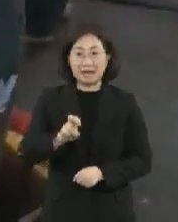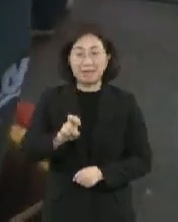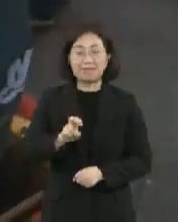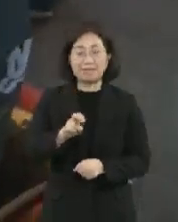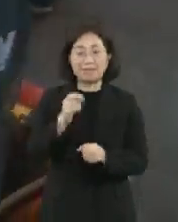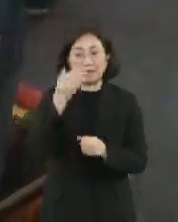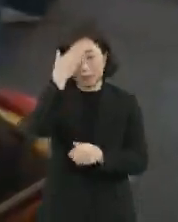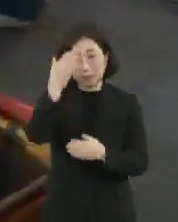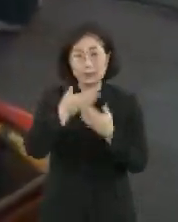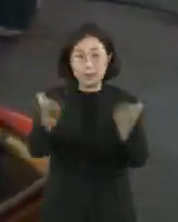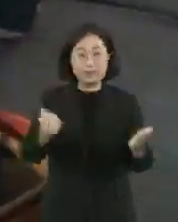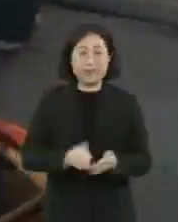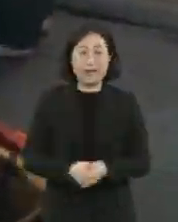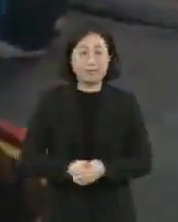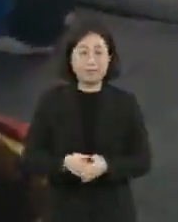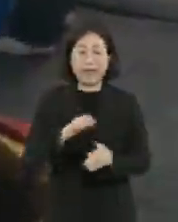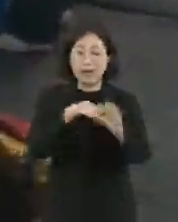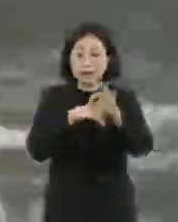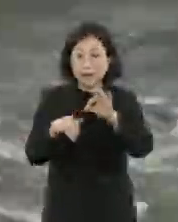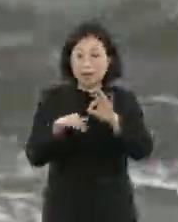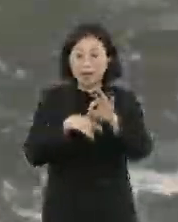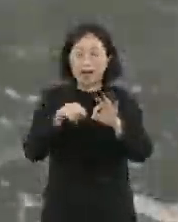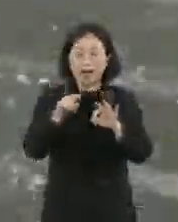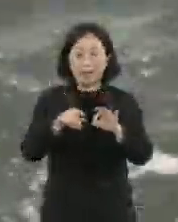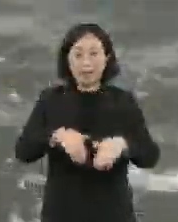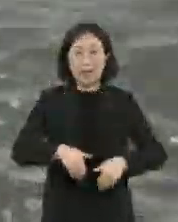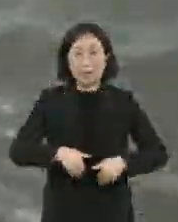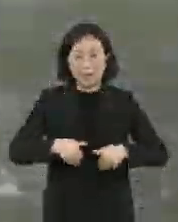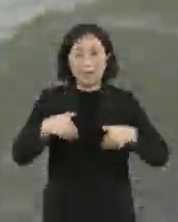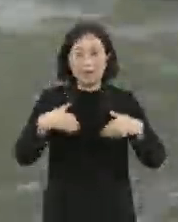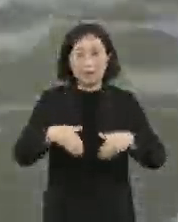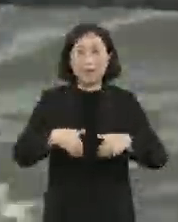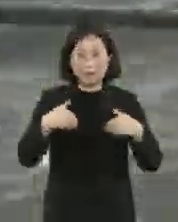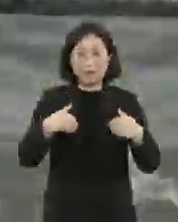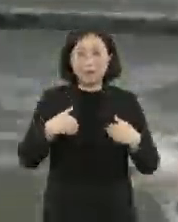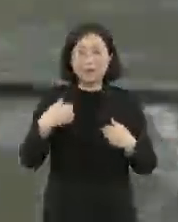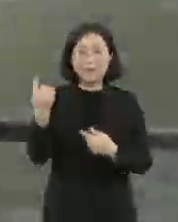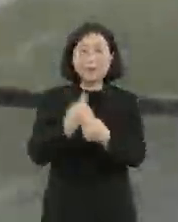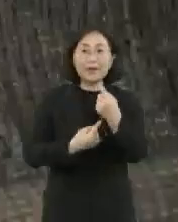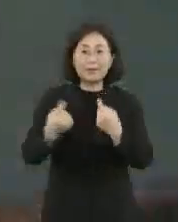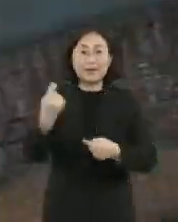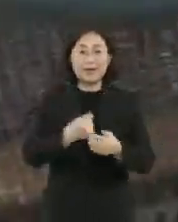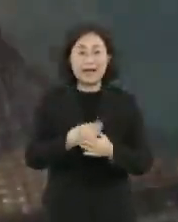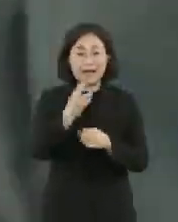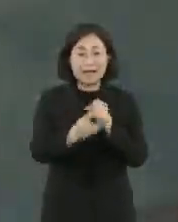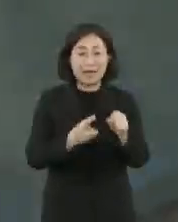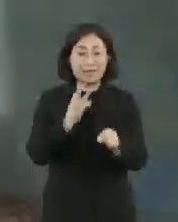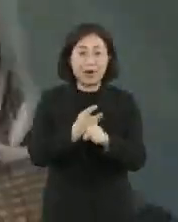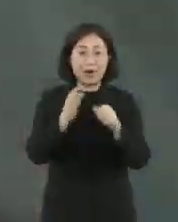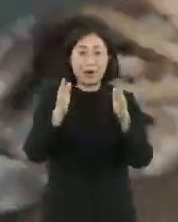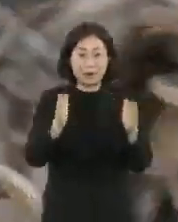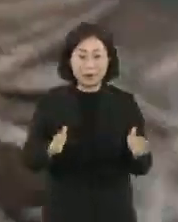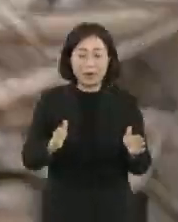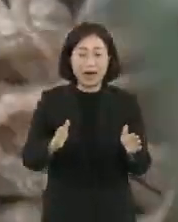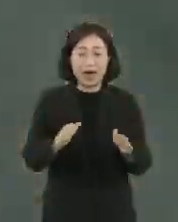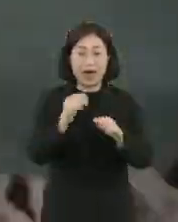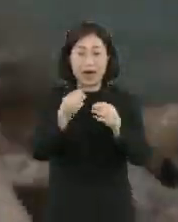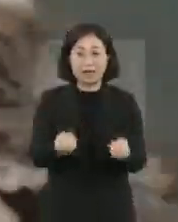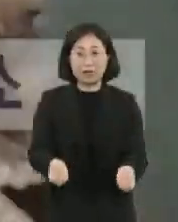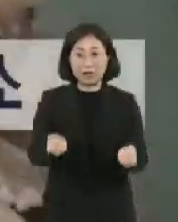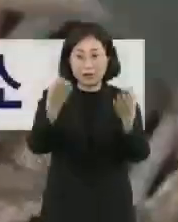주꾸미 로 유명한 서천 에서도 봄 맛을 알려왔습니다 코로나 여파로 3년째 축제는 취소 됐지만